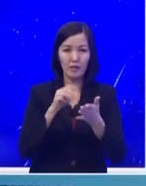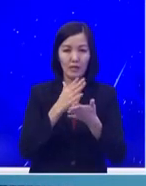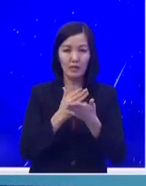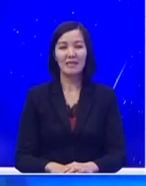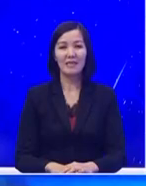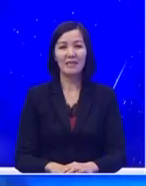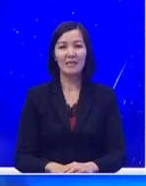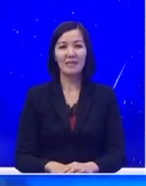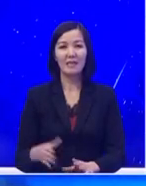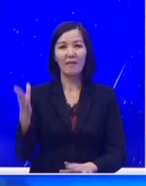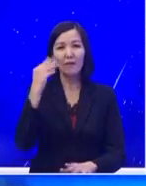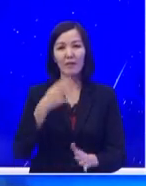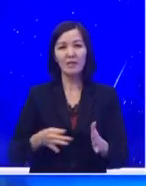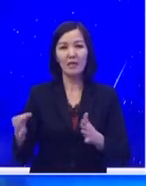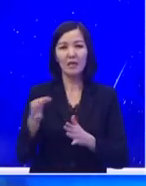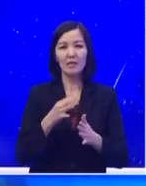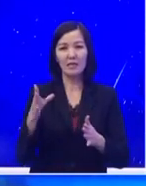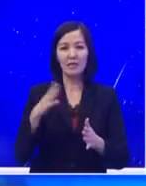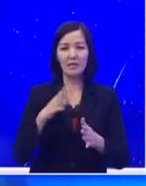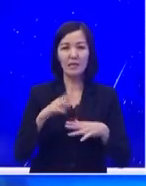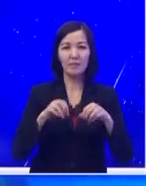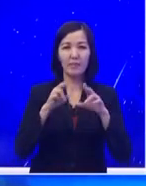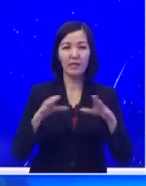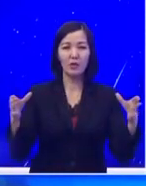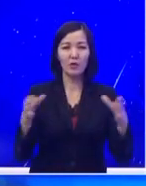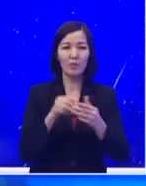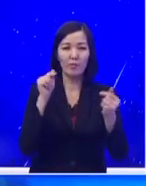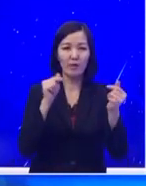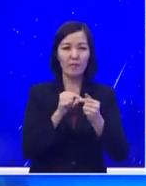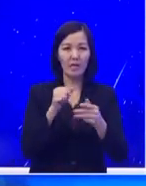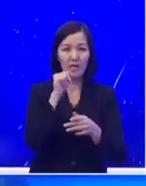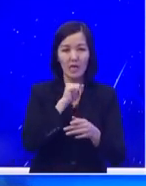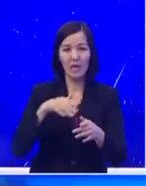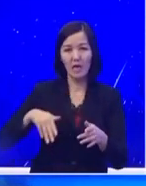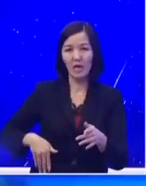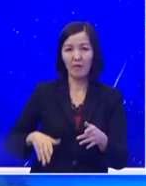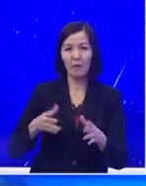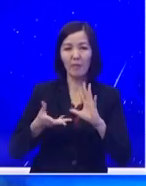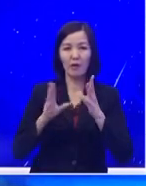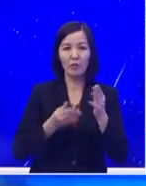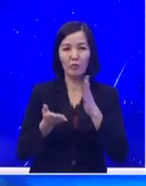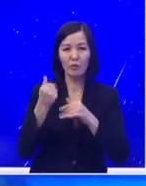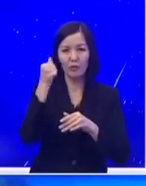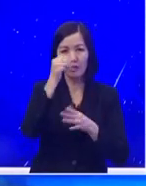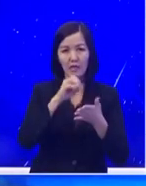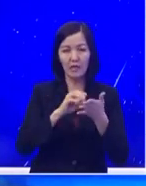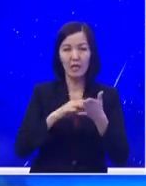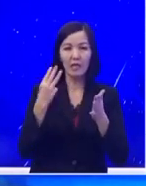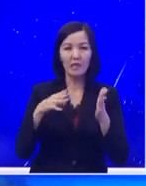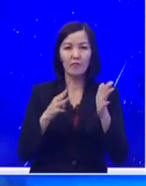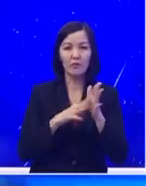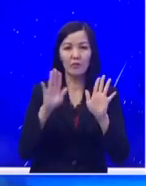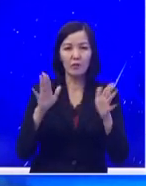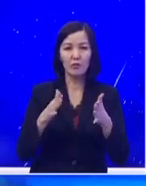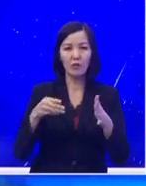преступлений. В Алматинской области созданы спецгруппы по борьбе с карманниками. По итогам прошлого года зарегистрировано 38 случаев